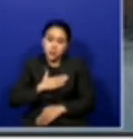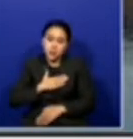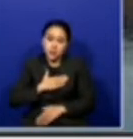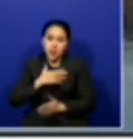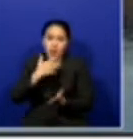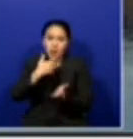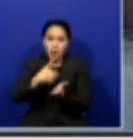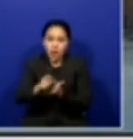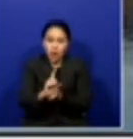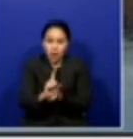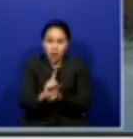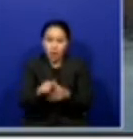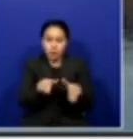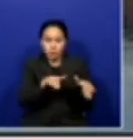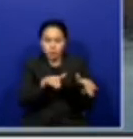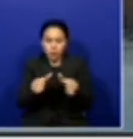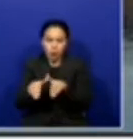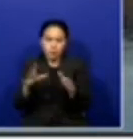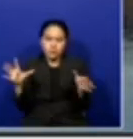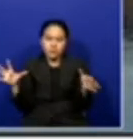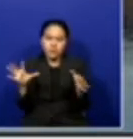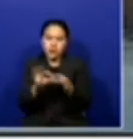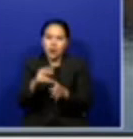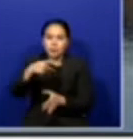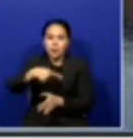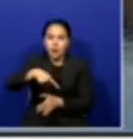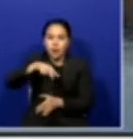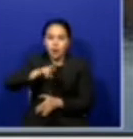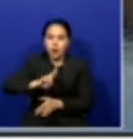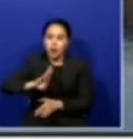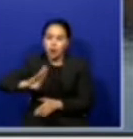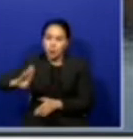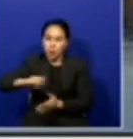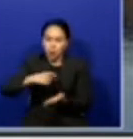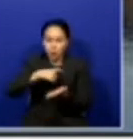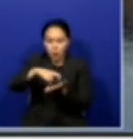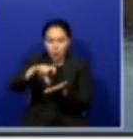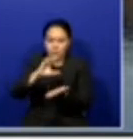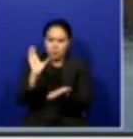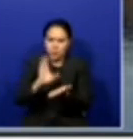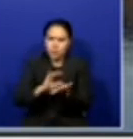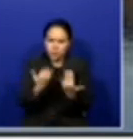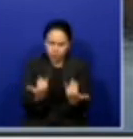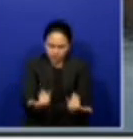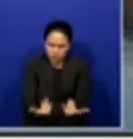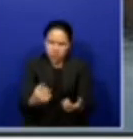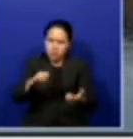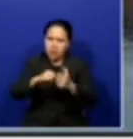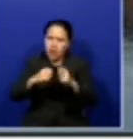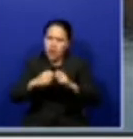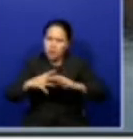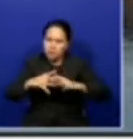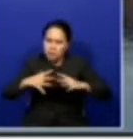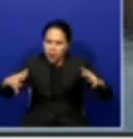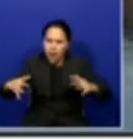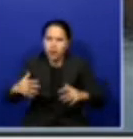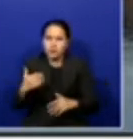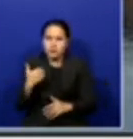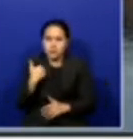ตรียมร่างพระราชบัญญัติอมงบประมาณในครั้งนี้เนี่ยค่อนข้างมีปัญหามากโดยเฉพาะอย่างยิ่